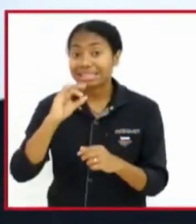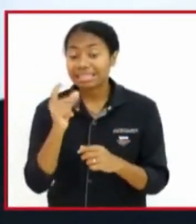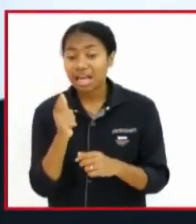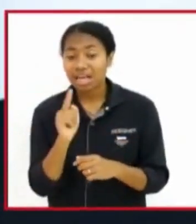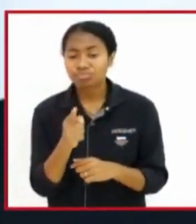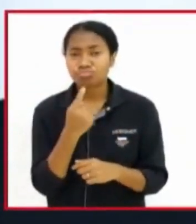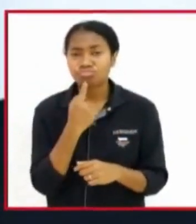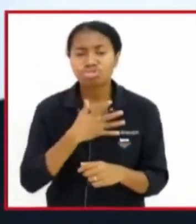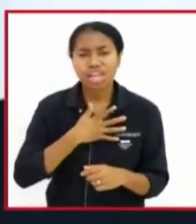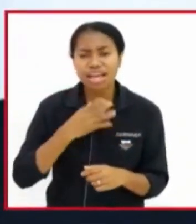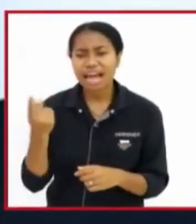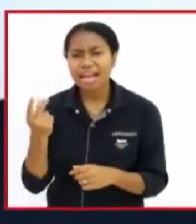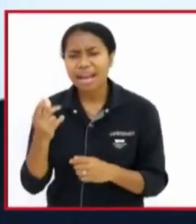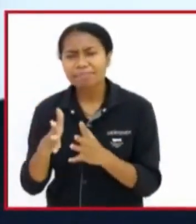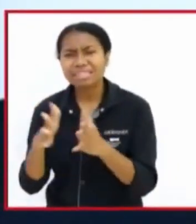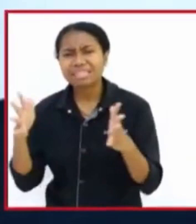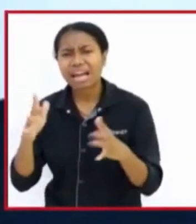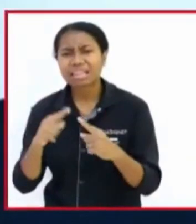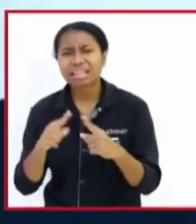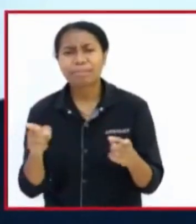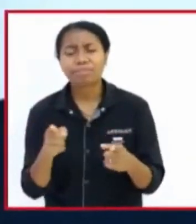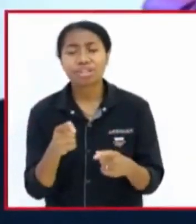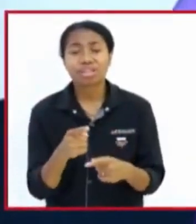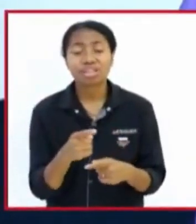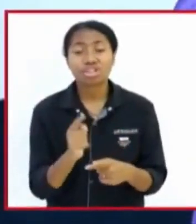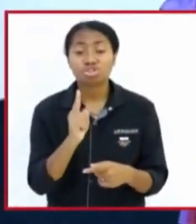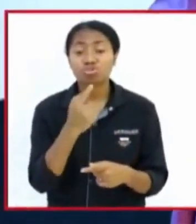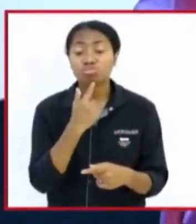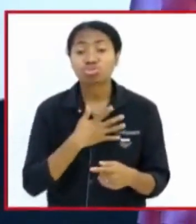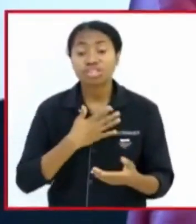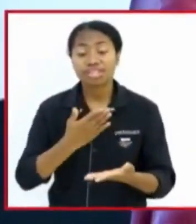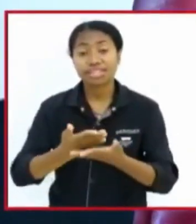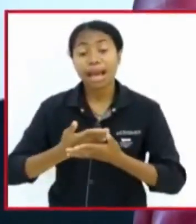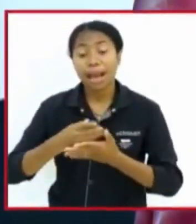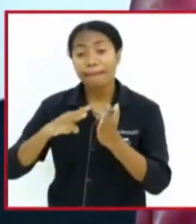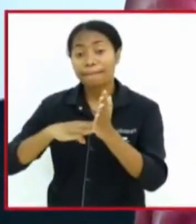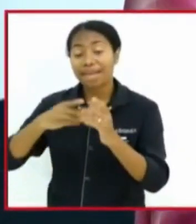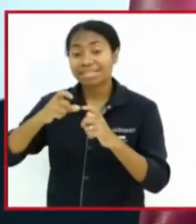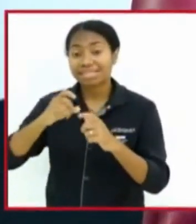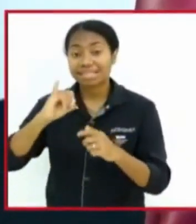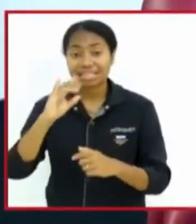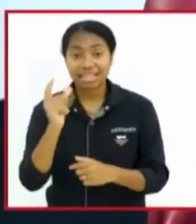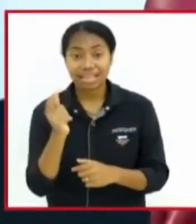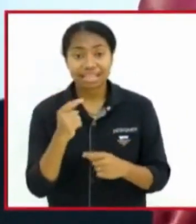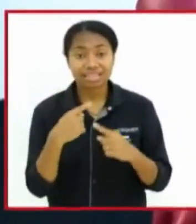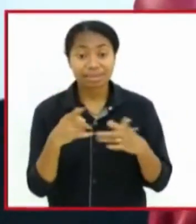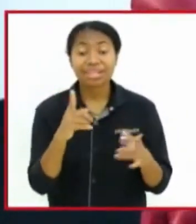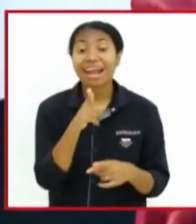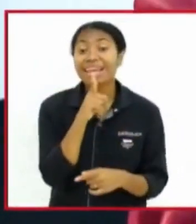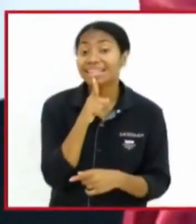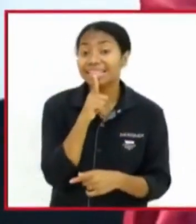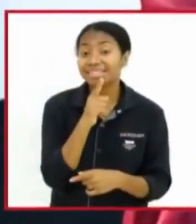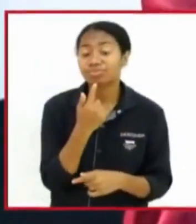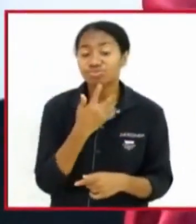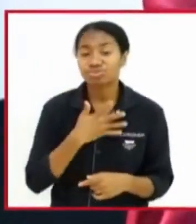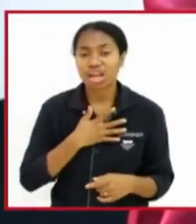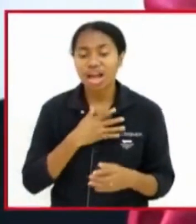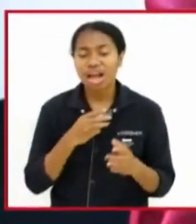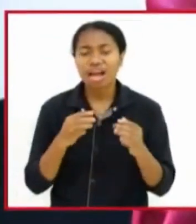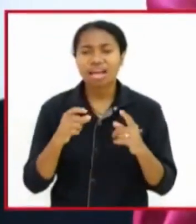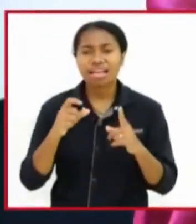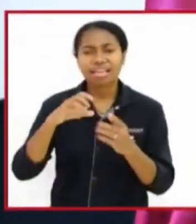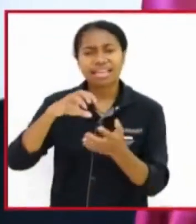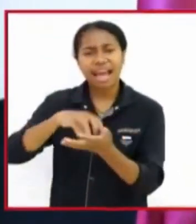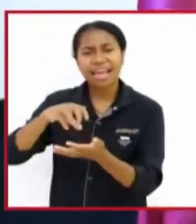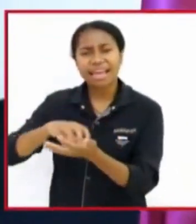pengelolaannya diserahkan ke Mesir Hai sementara itu Inggris waktu itu mempunyai daerah jajahan yang banyak